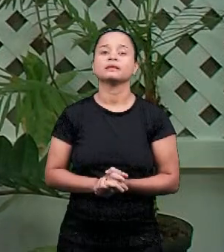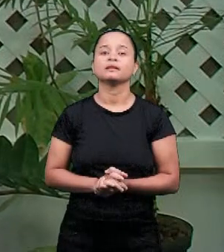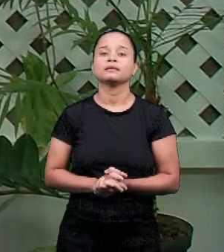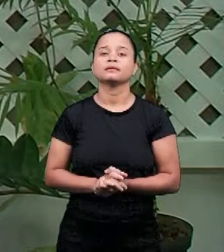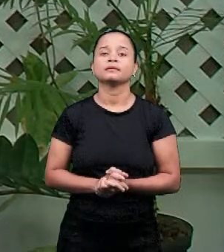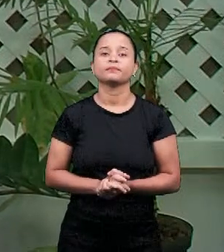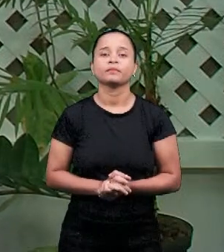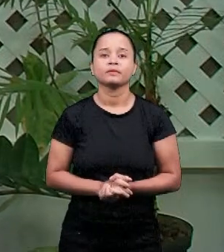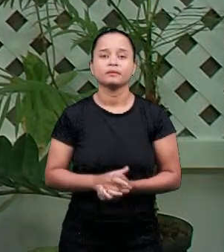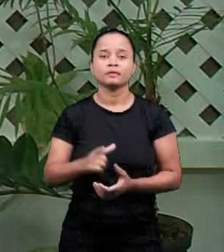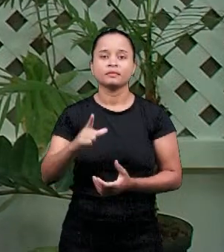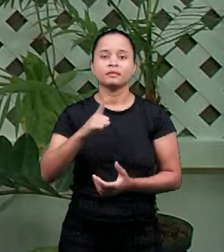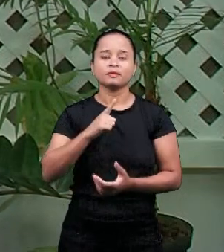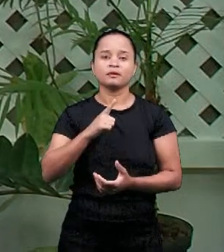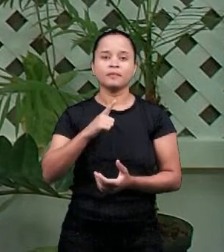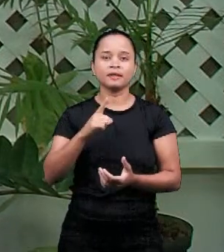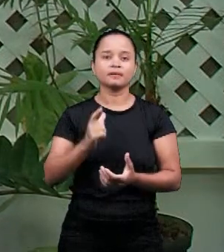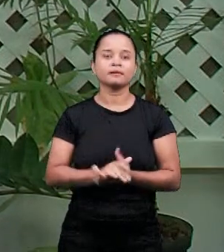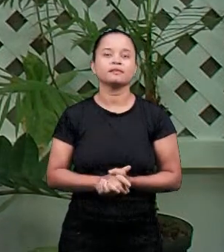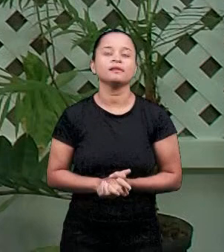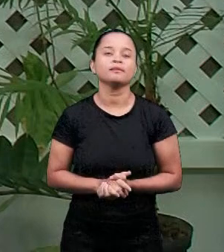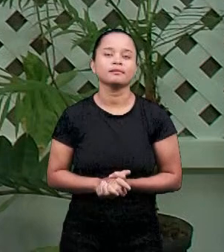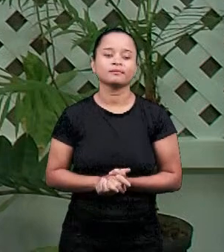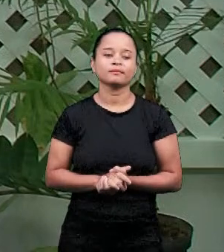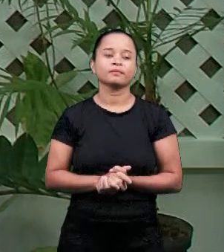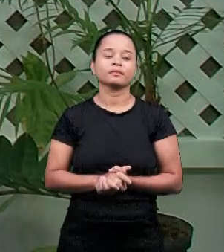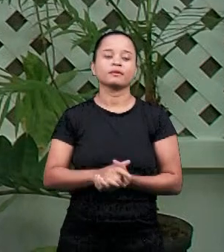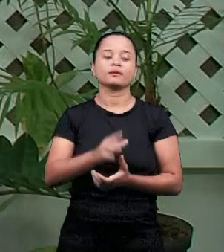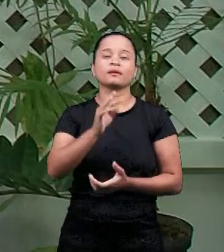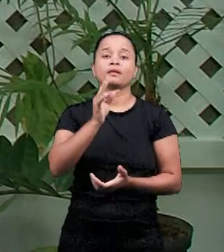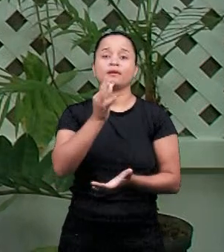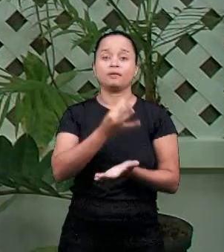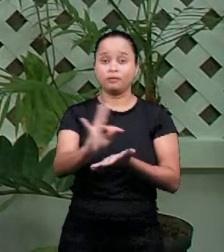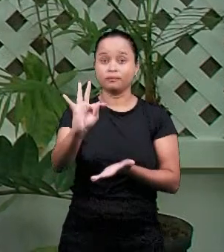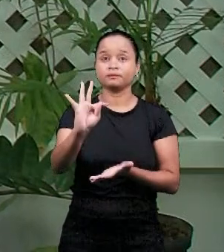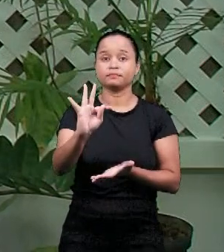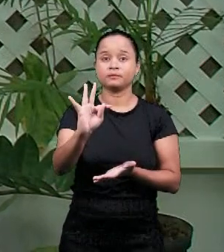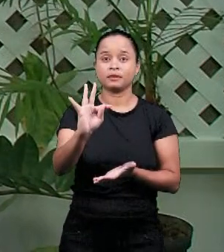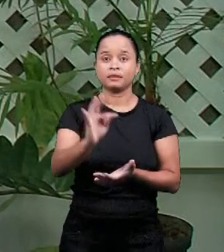2, 11. Et pour cela,